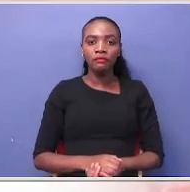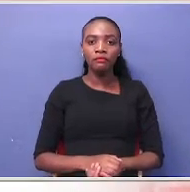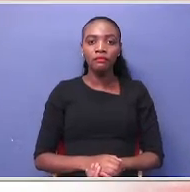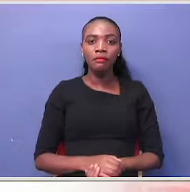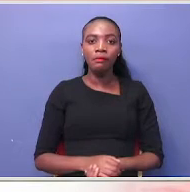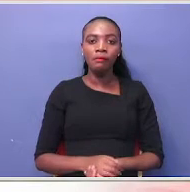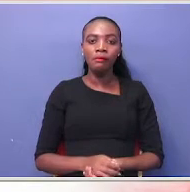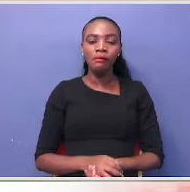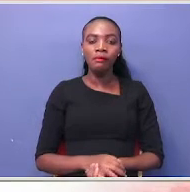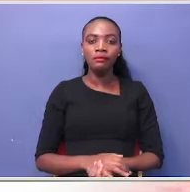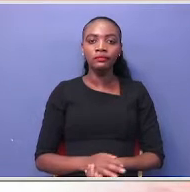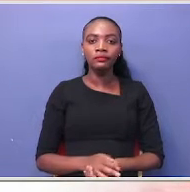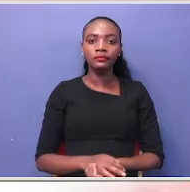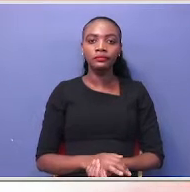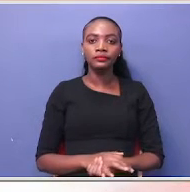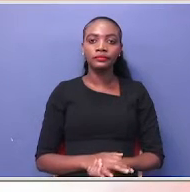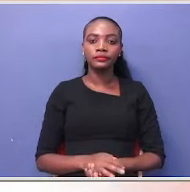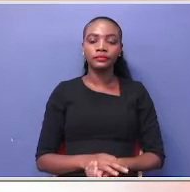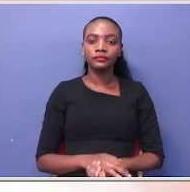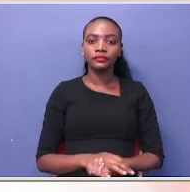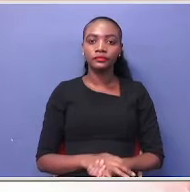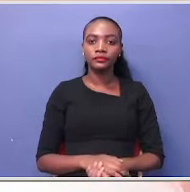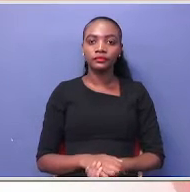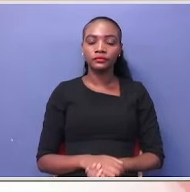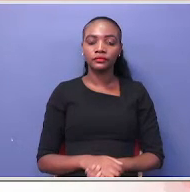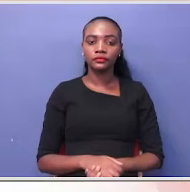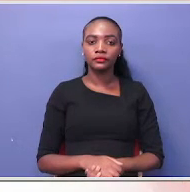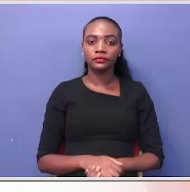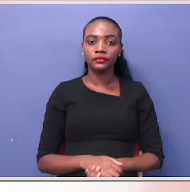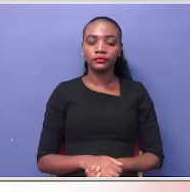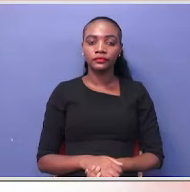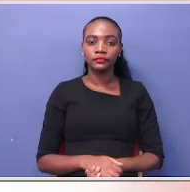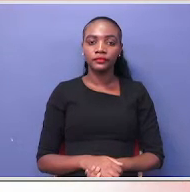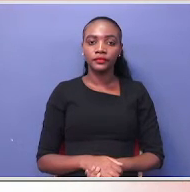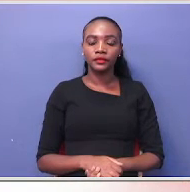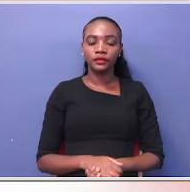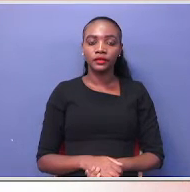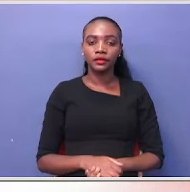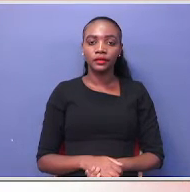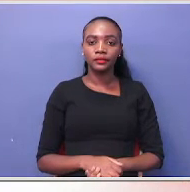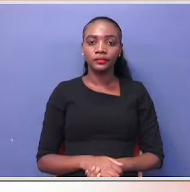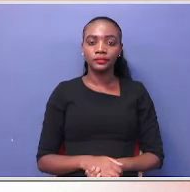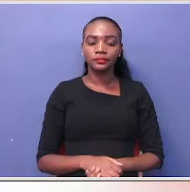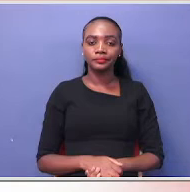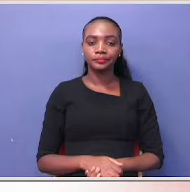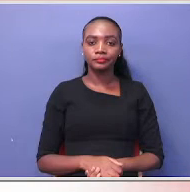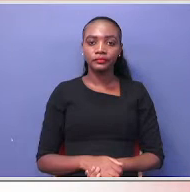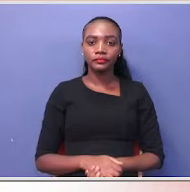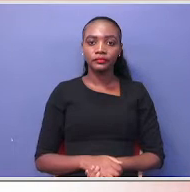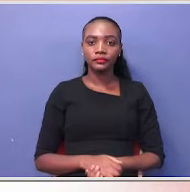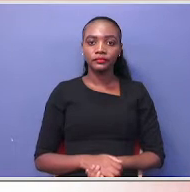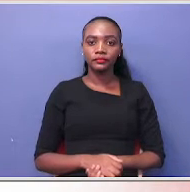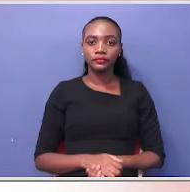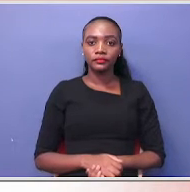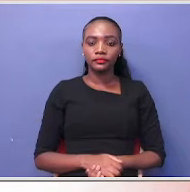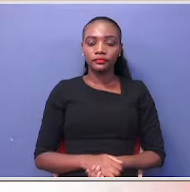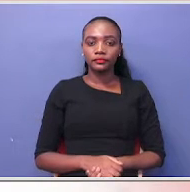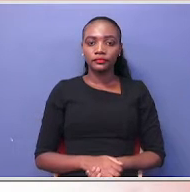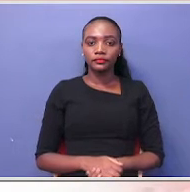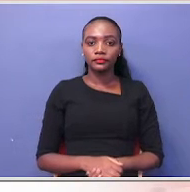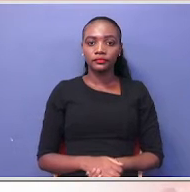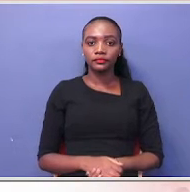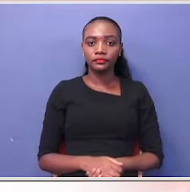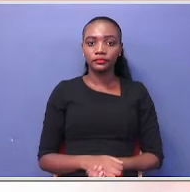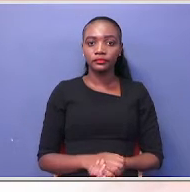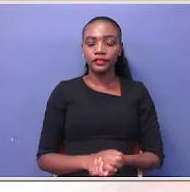We are deferring the court both the state counsel is not present and counsel for the accused person is not present.